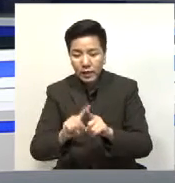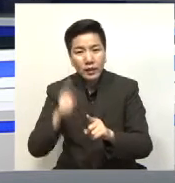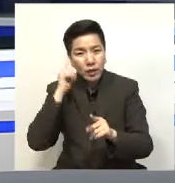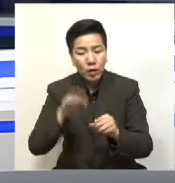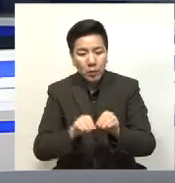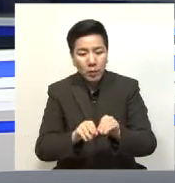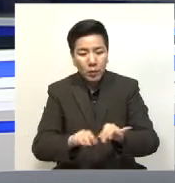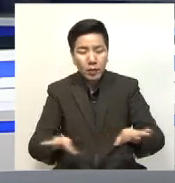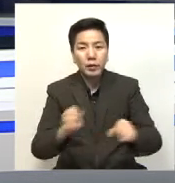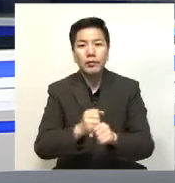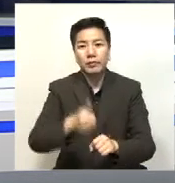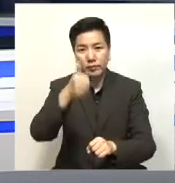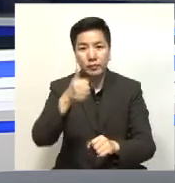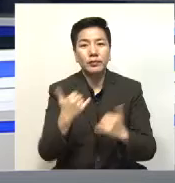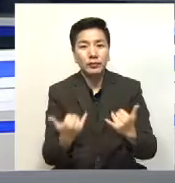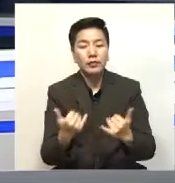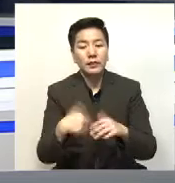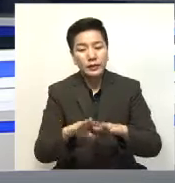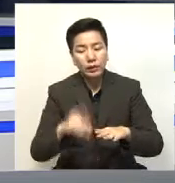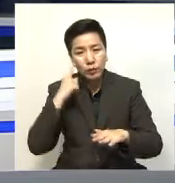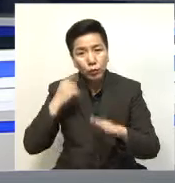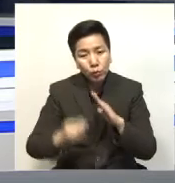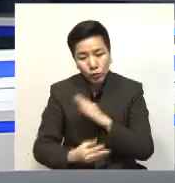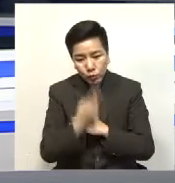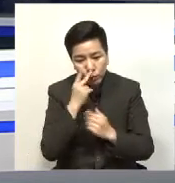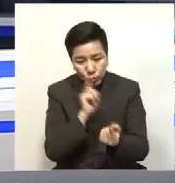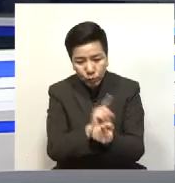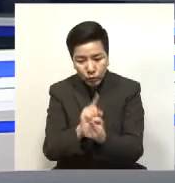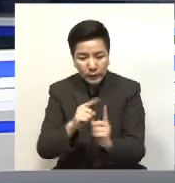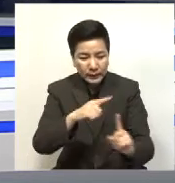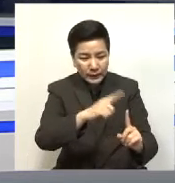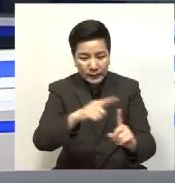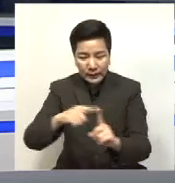ที่จะขยายพันธุ์ได้ดีมากยิ่งขึ้นน้องๆก็ได้มีโอกาสได้เจอในพื้นที่ต่างๆด้วยนะคะ